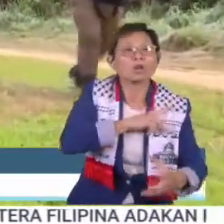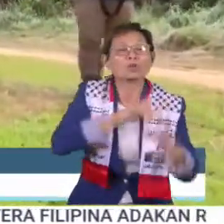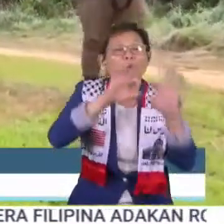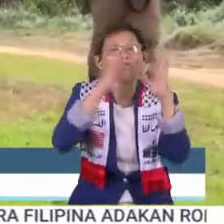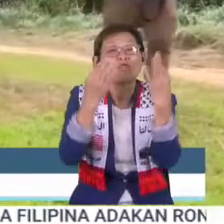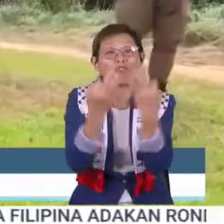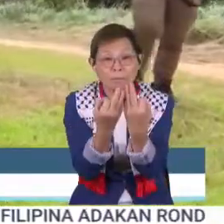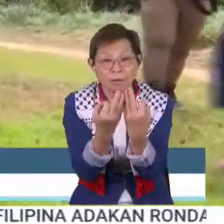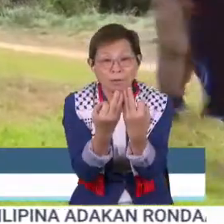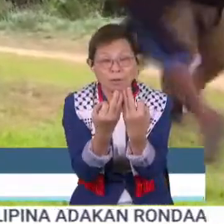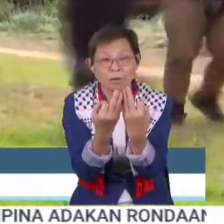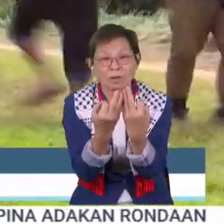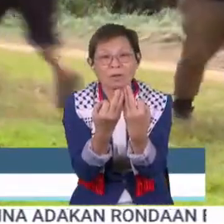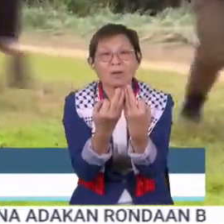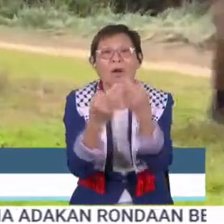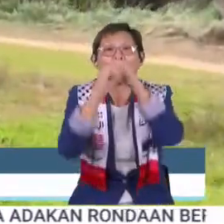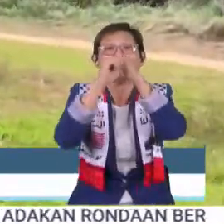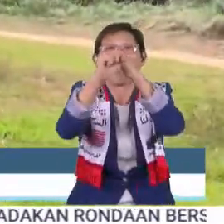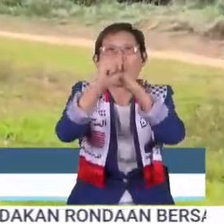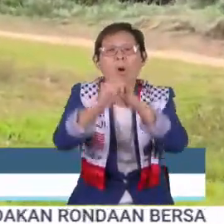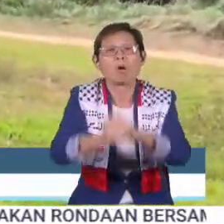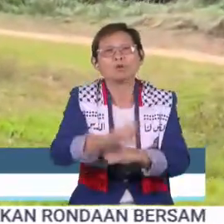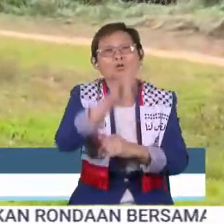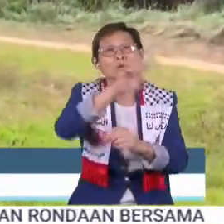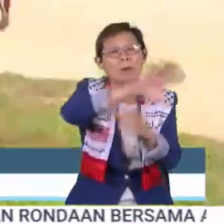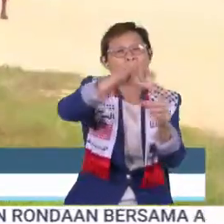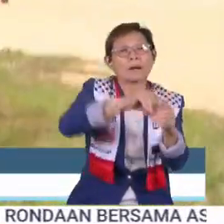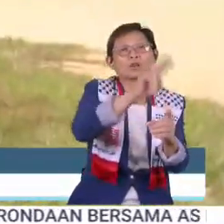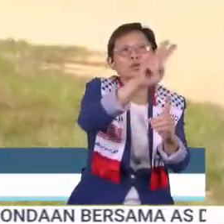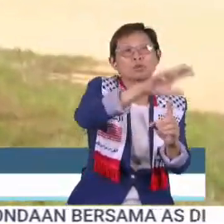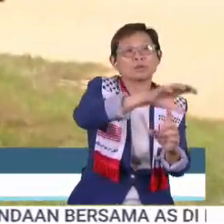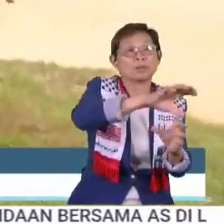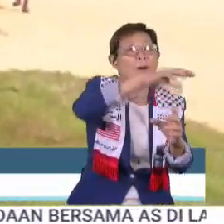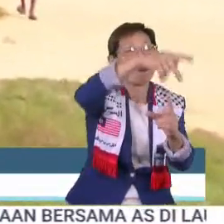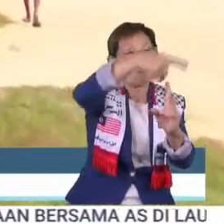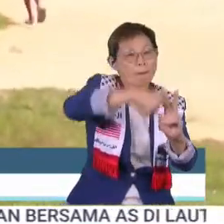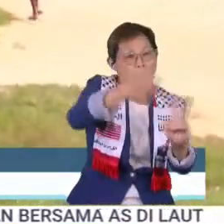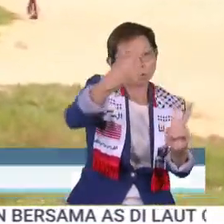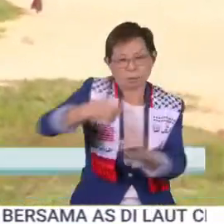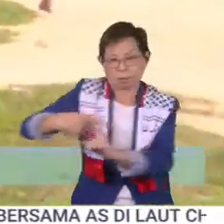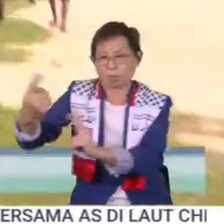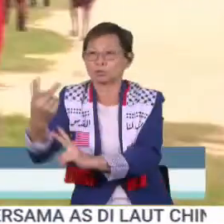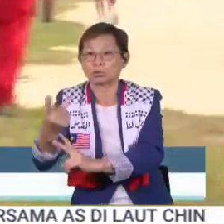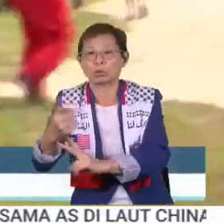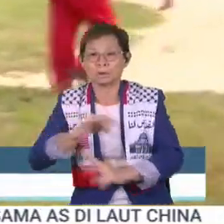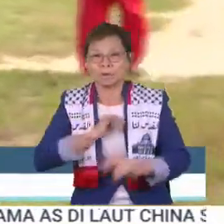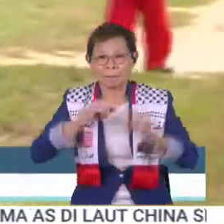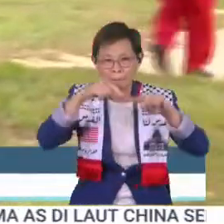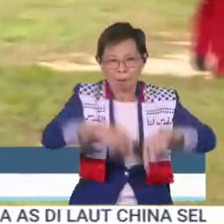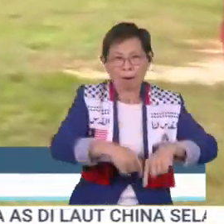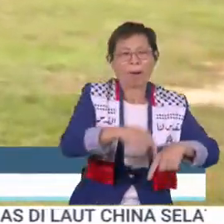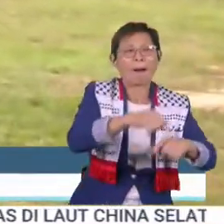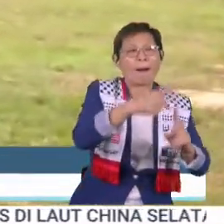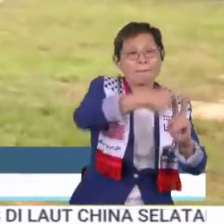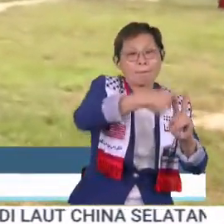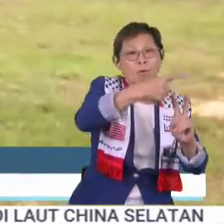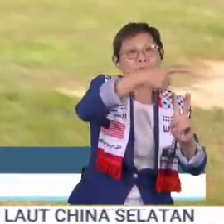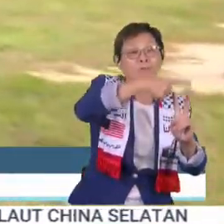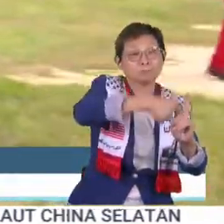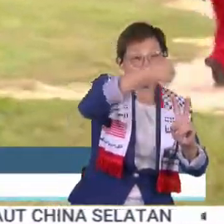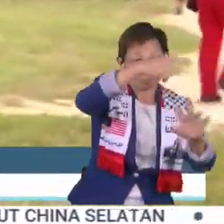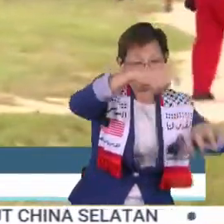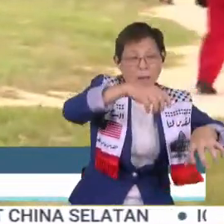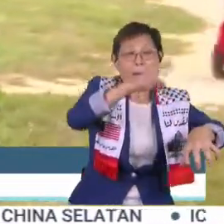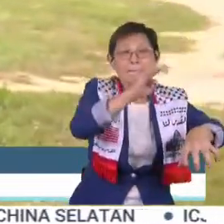isi rumah suku kaum Temiar melibatkan 2 pos. Baik, ketika ini saya berada di pos Belatim yang mana di kawasan